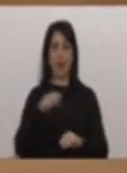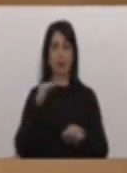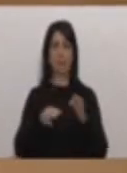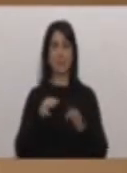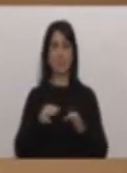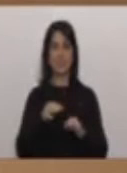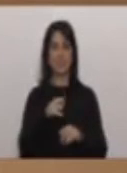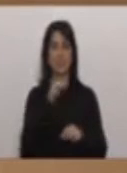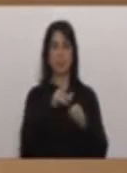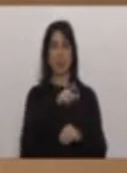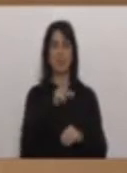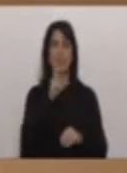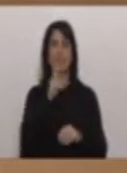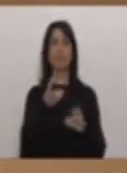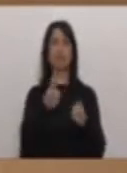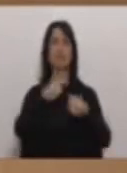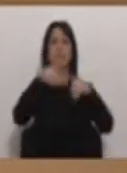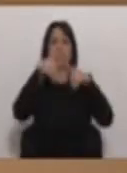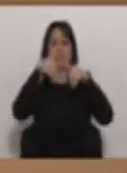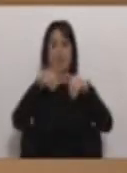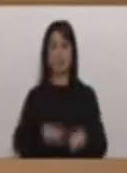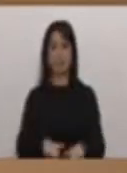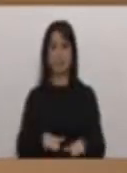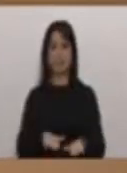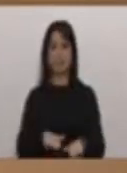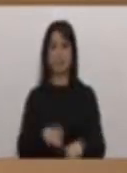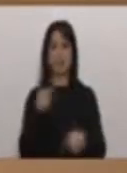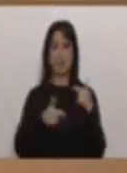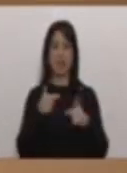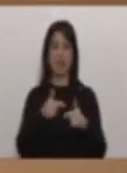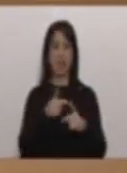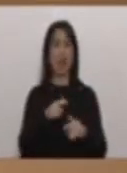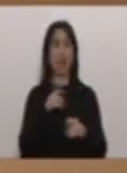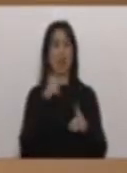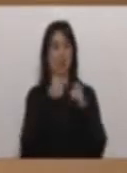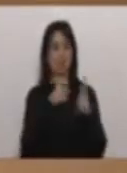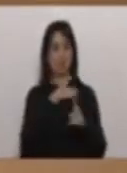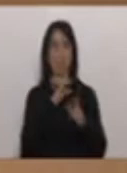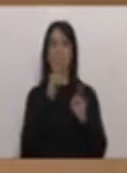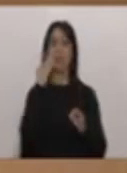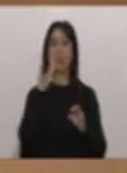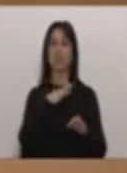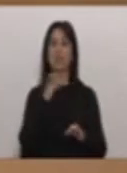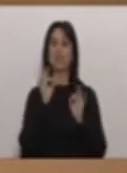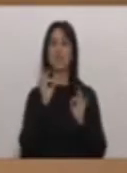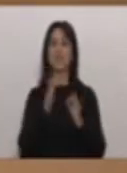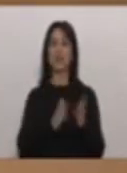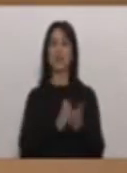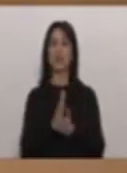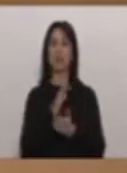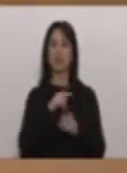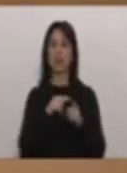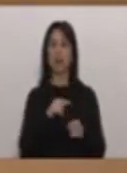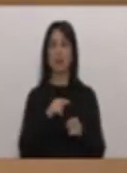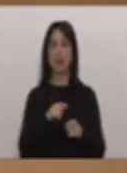ის მოსამართლეები, რომლებიც იღებდნენ შეურაცხყოფებს, იყვნენ აბსოლუტურად მართალნი. და სამართლიანი სასამართლოს პრინციპი აქ